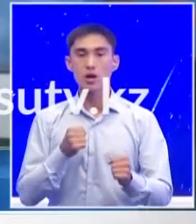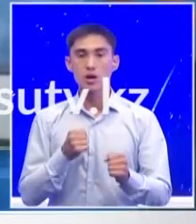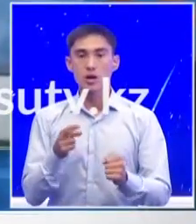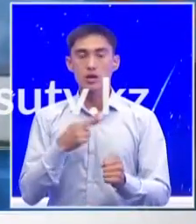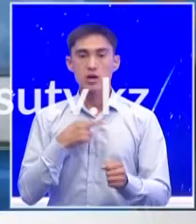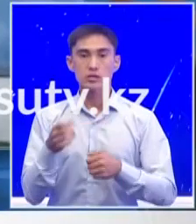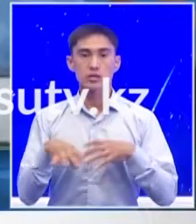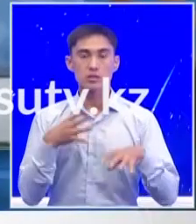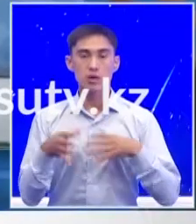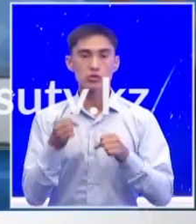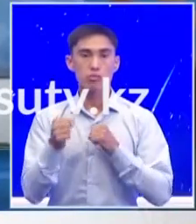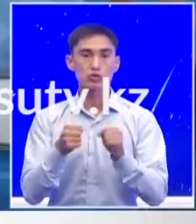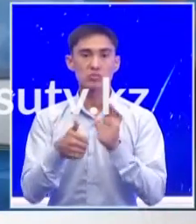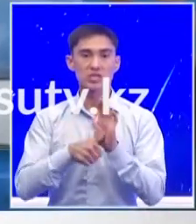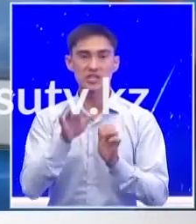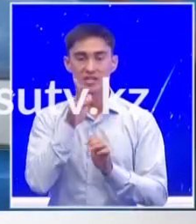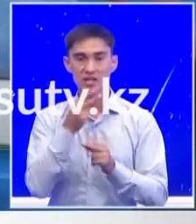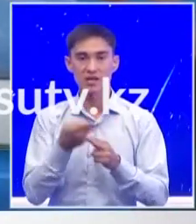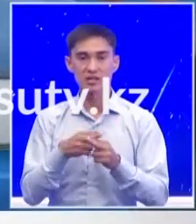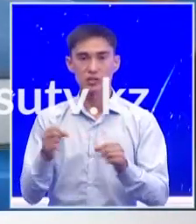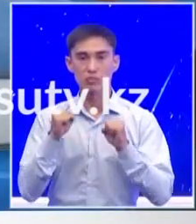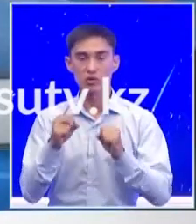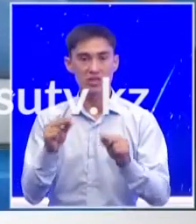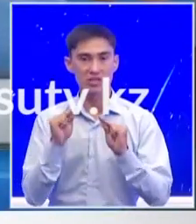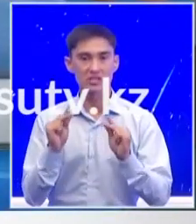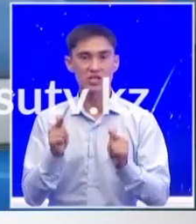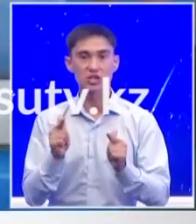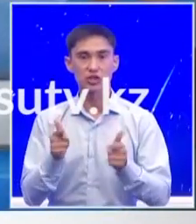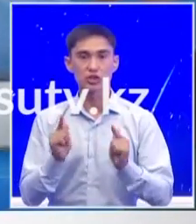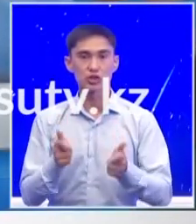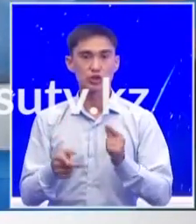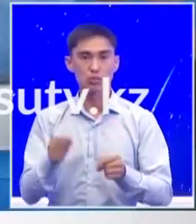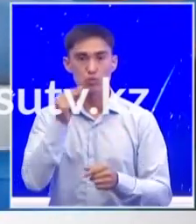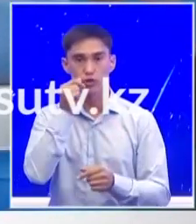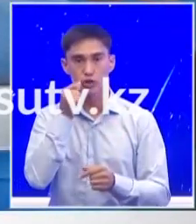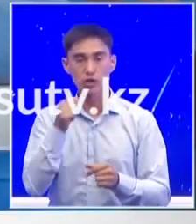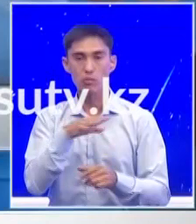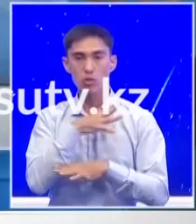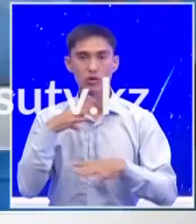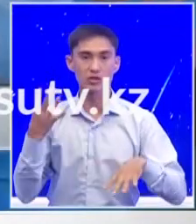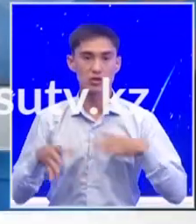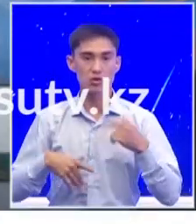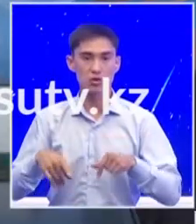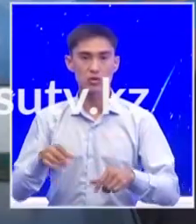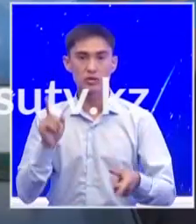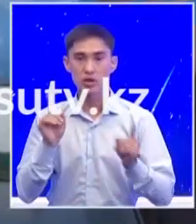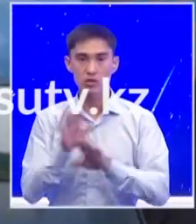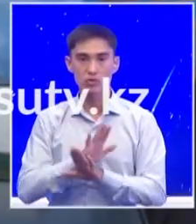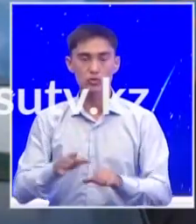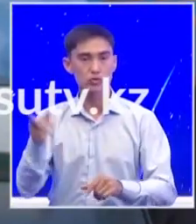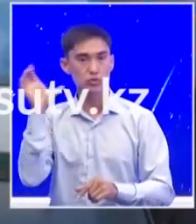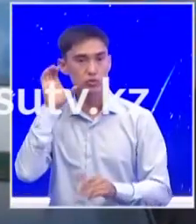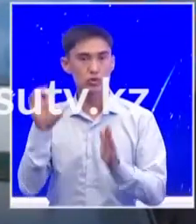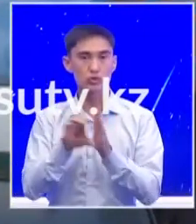Я занимаюсь боксом уже 6 лет. Это спорт для настоящих мужчин. Я много тренируюсь, не ленюсь, слушаю тренера. Думаю,